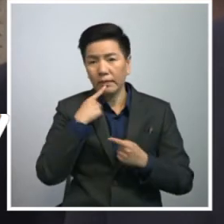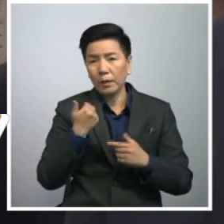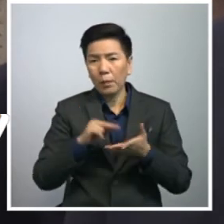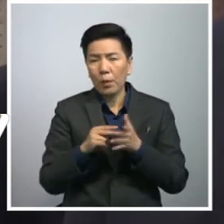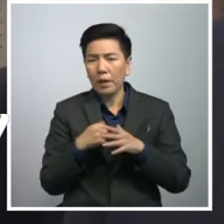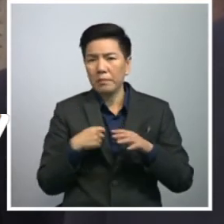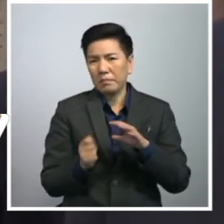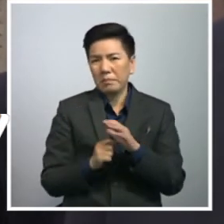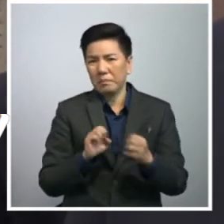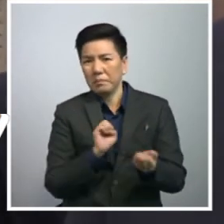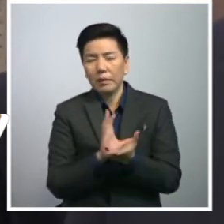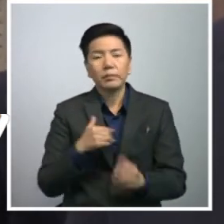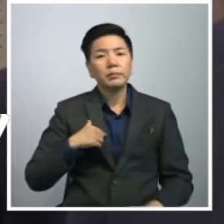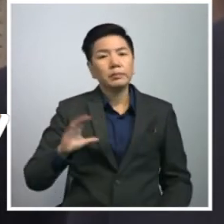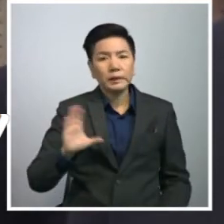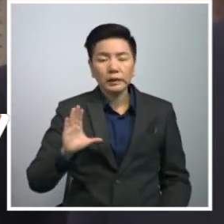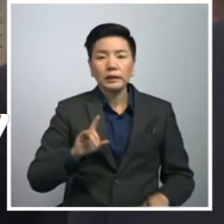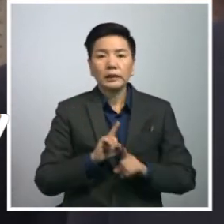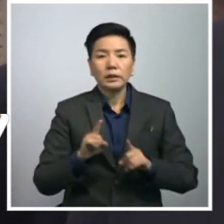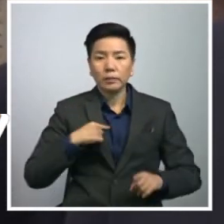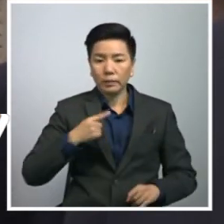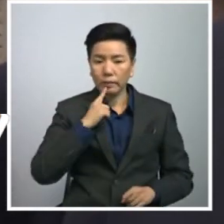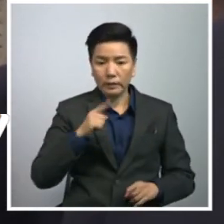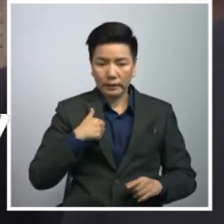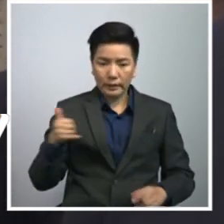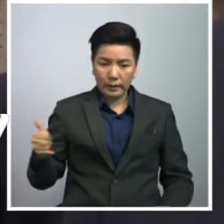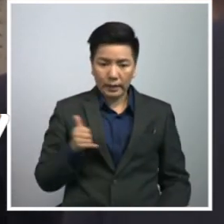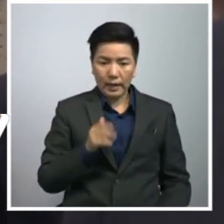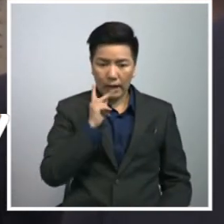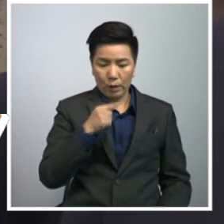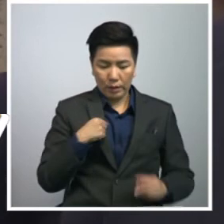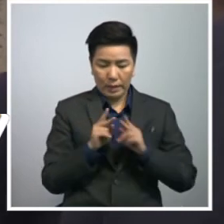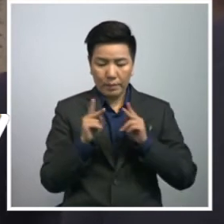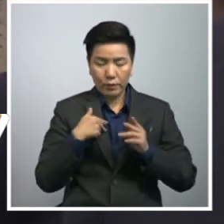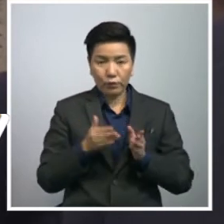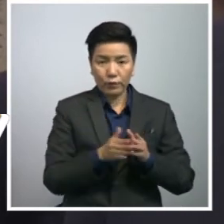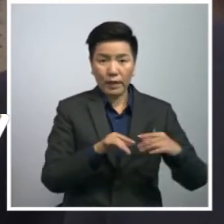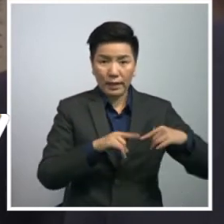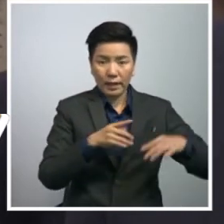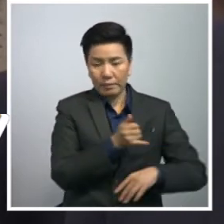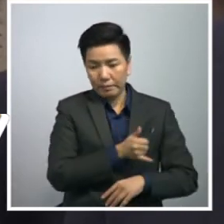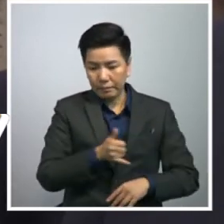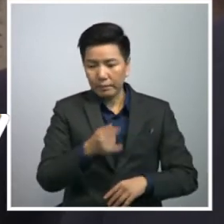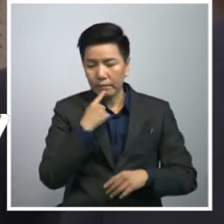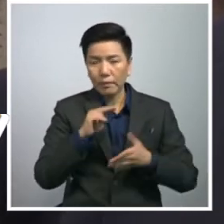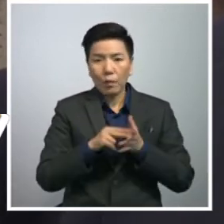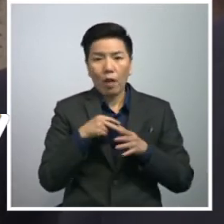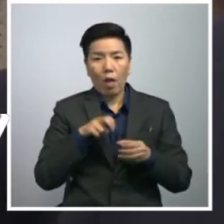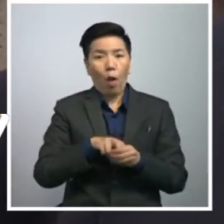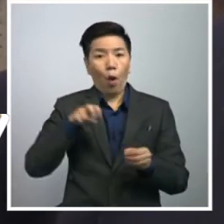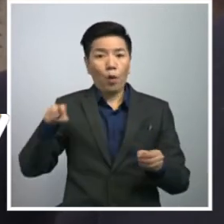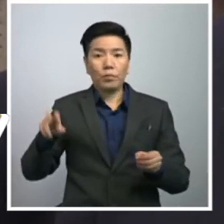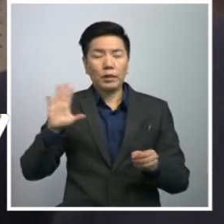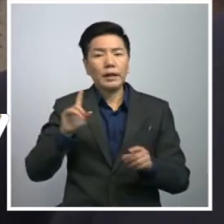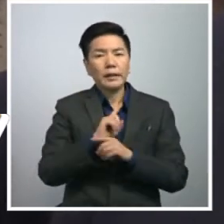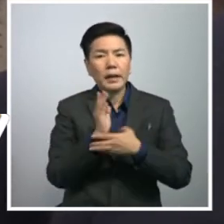ตีรวนแต่อย่างใดพร้อมกับรับว่าการลงมาแถลงข่าวของกรรมธิการซีกฝ่ายค้านก็ไม่ใช่การ walk out